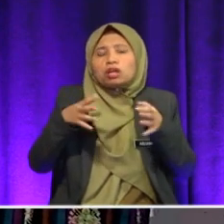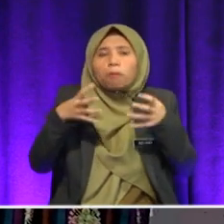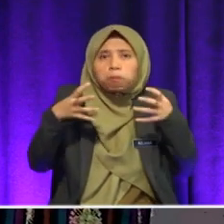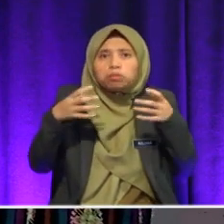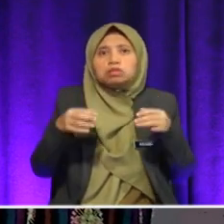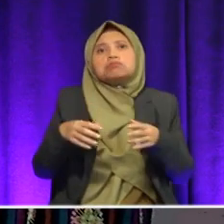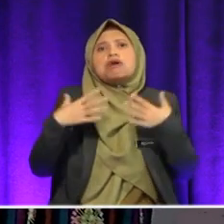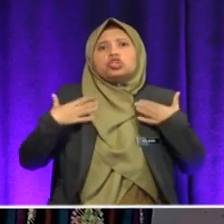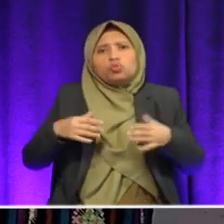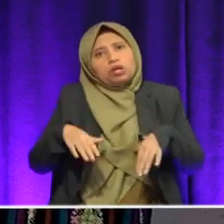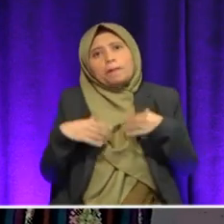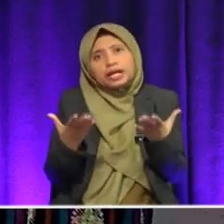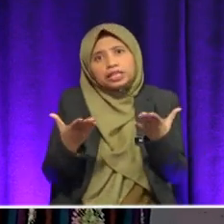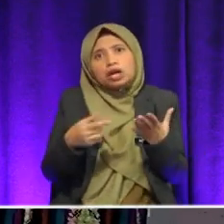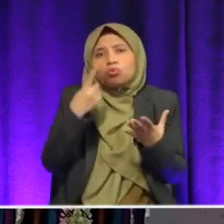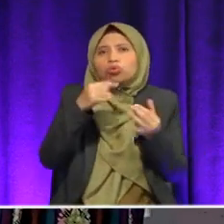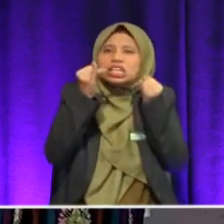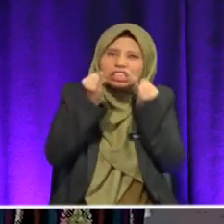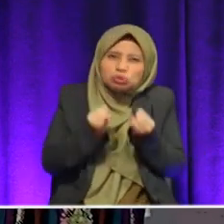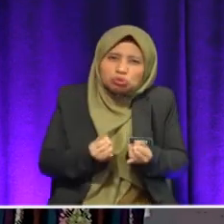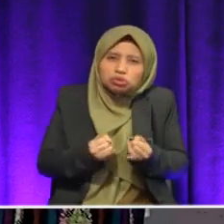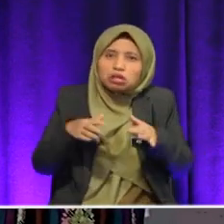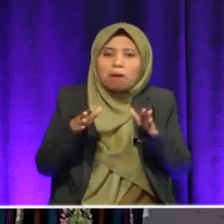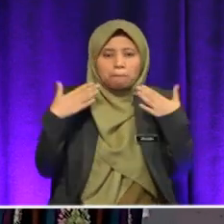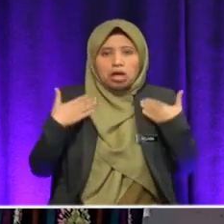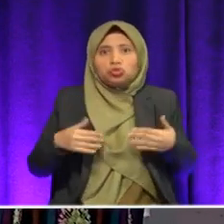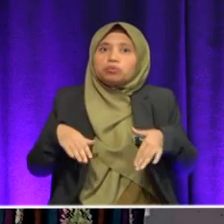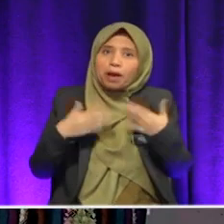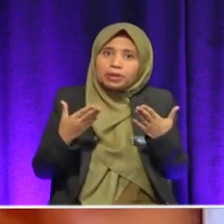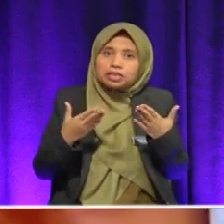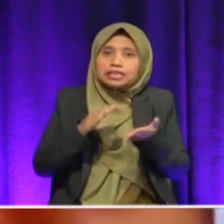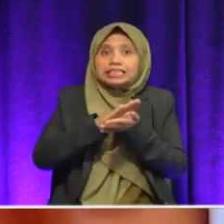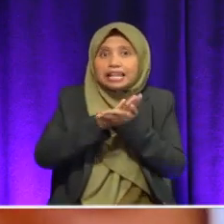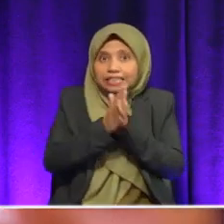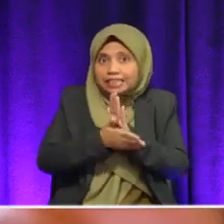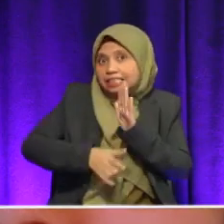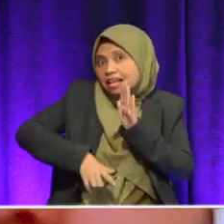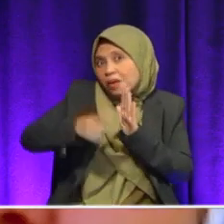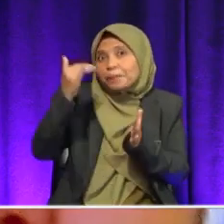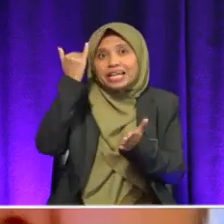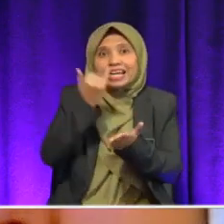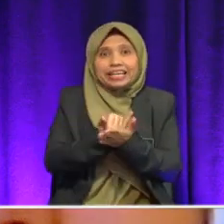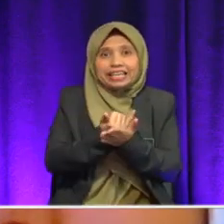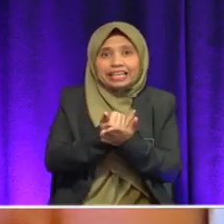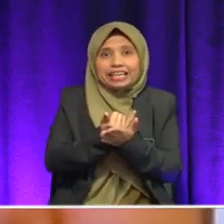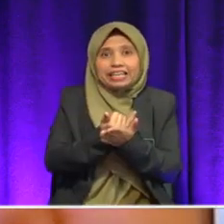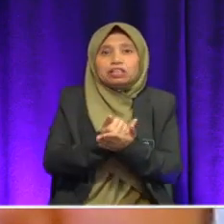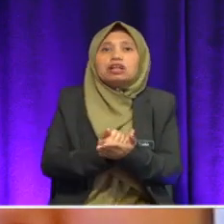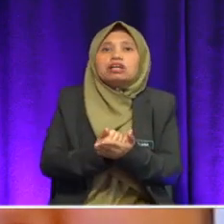nampak lebih menarik dan lebih yakini Iya termasuk juga dalam sekali kan